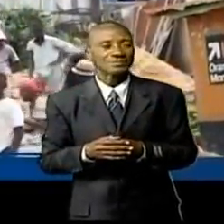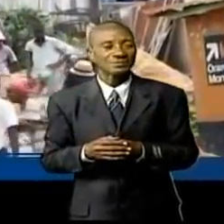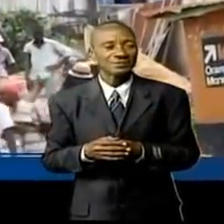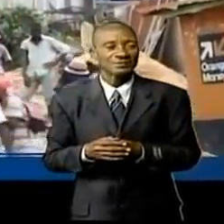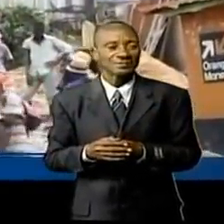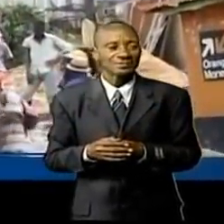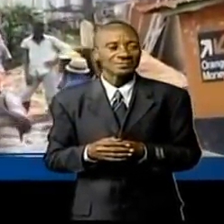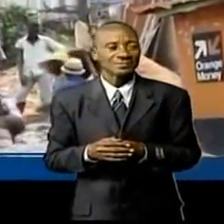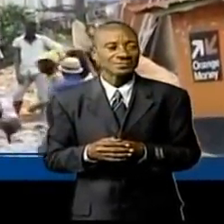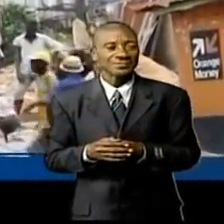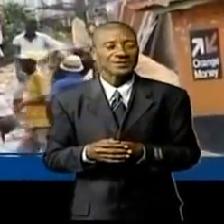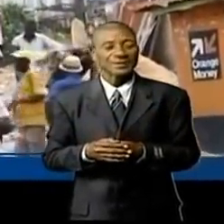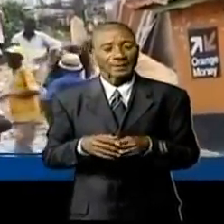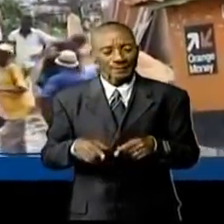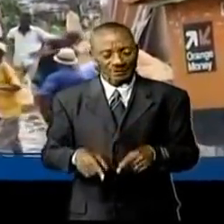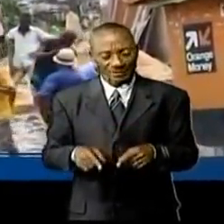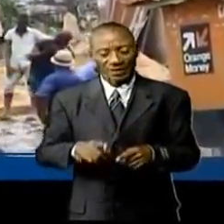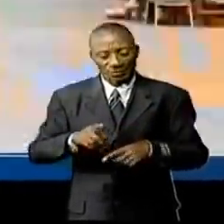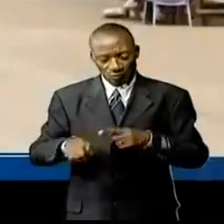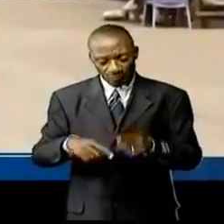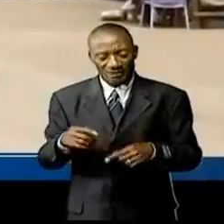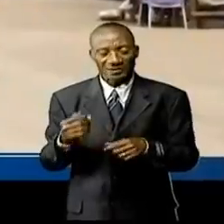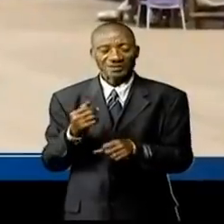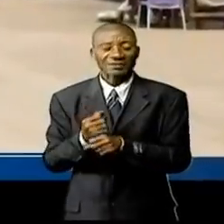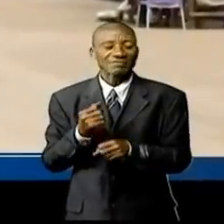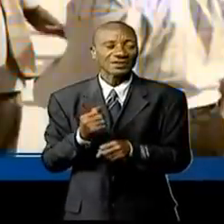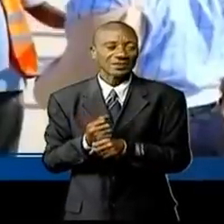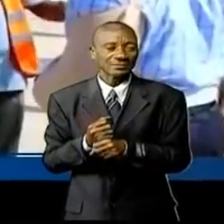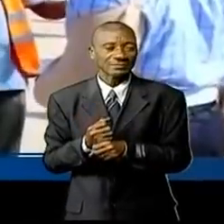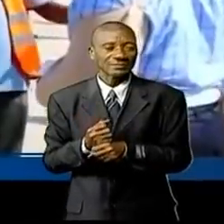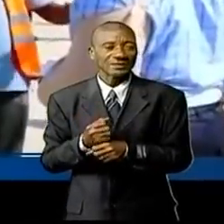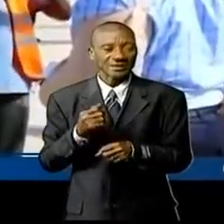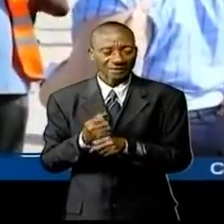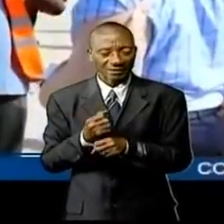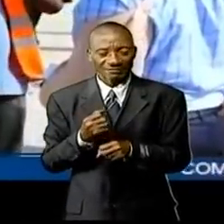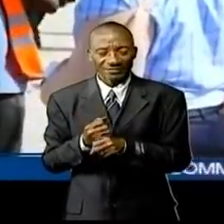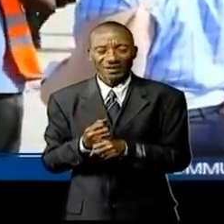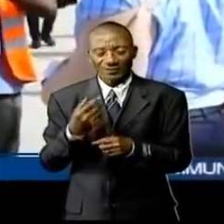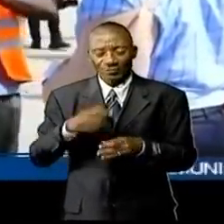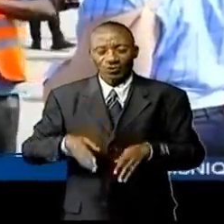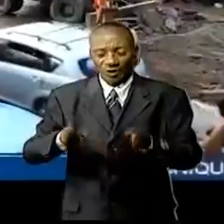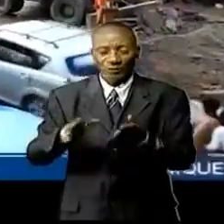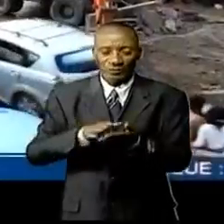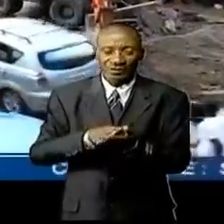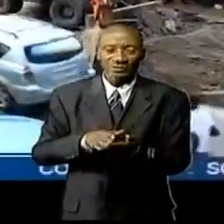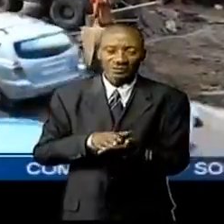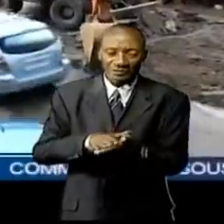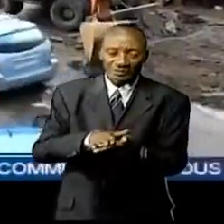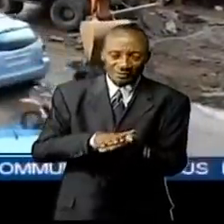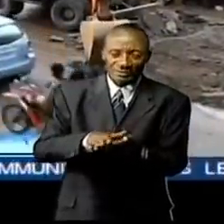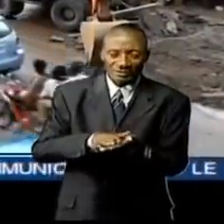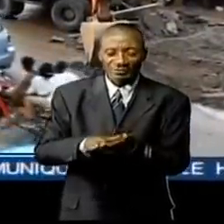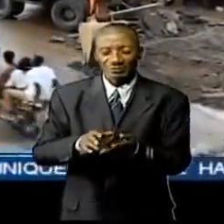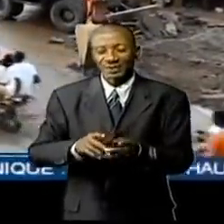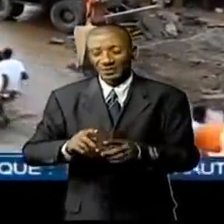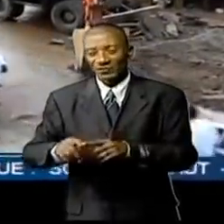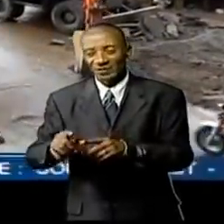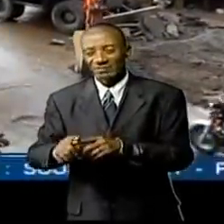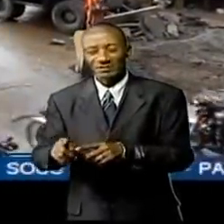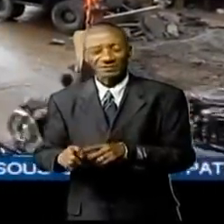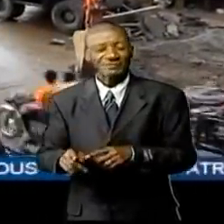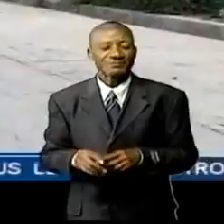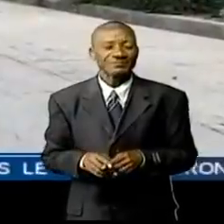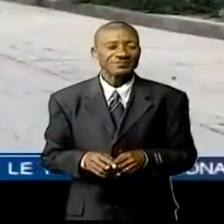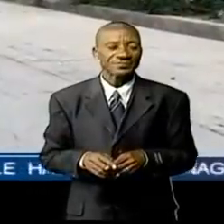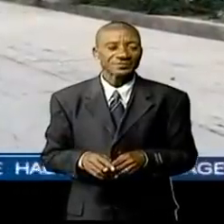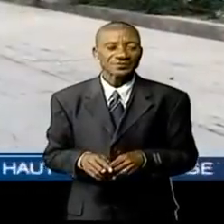train de subir les cures de jouvence grâce aux divers travaux de réhabilitation pour les unes, de modernisation pour les autres et de mise à niveau aux